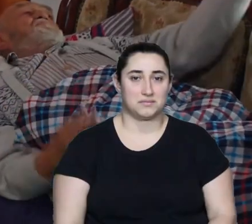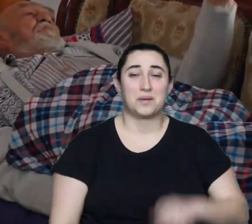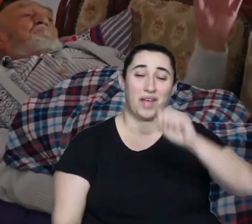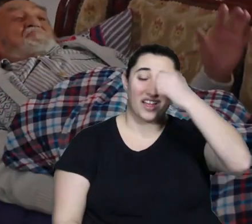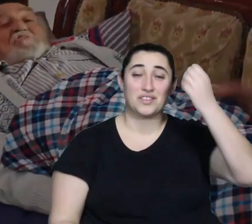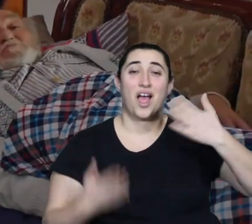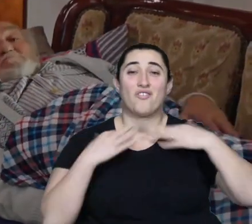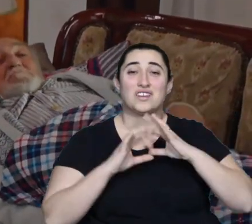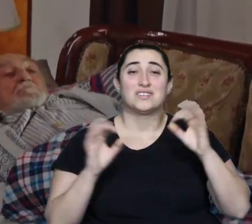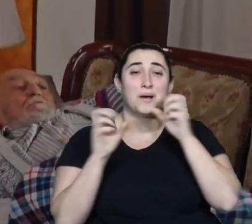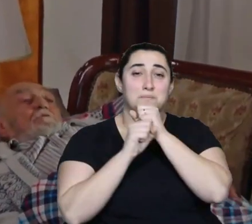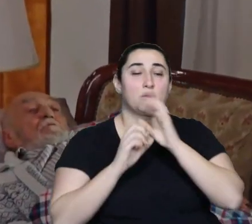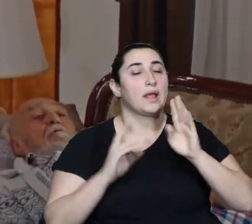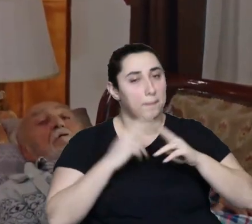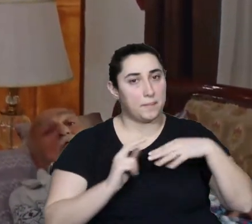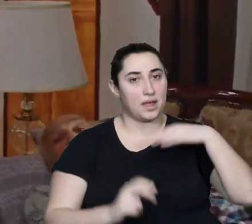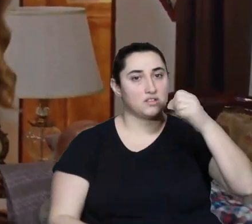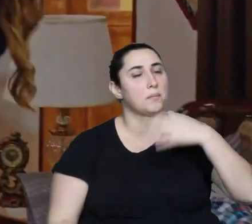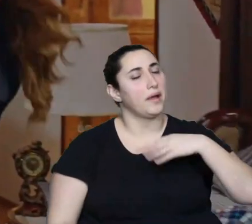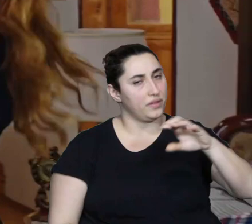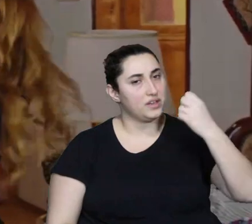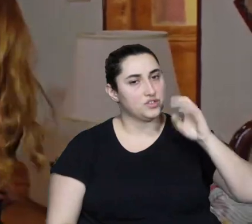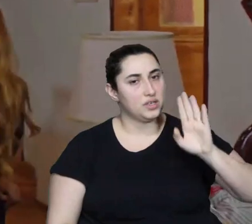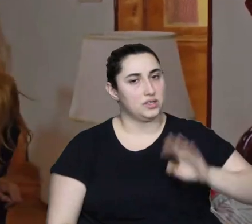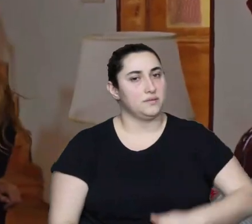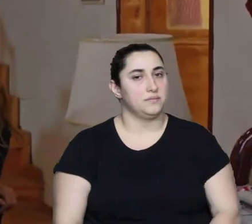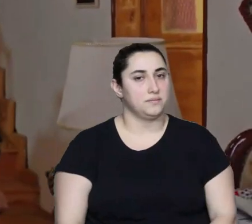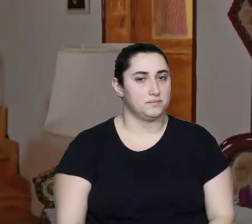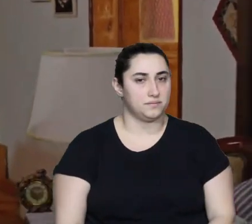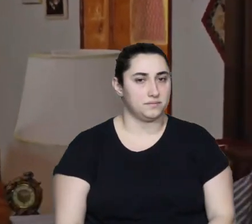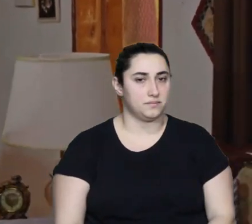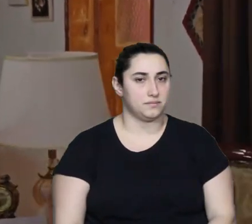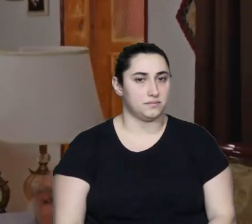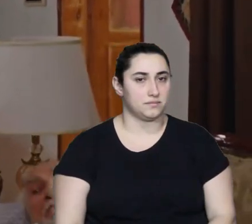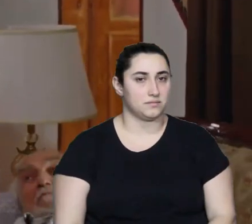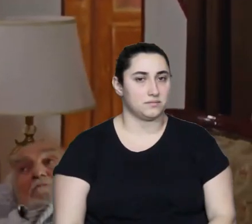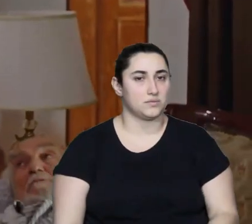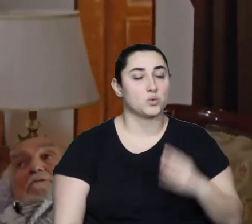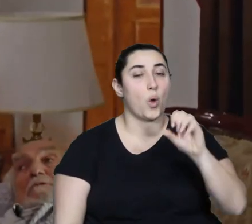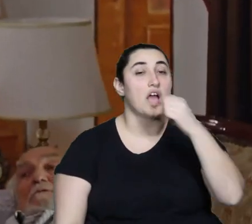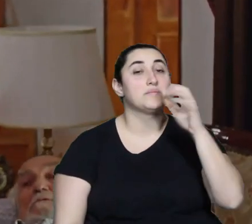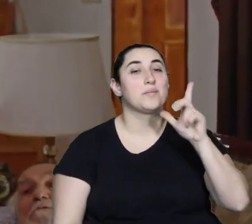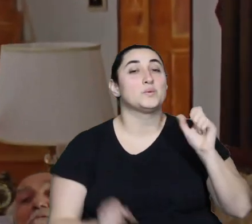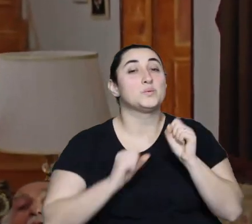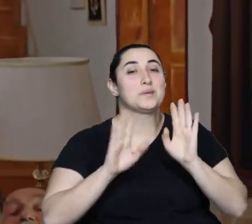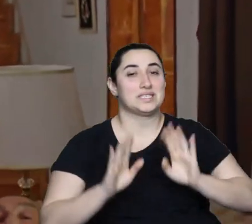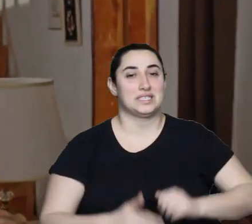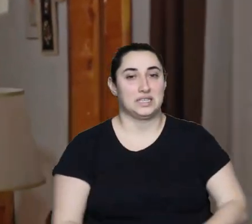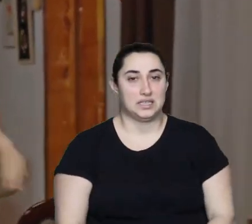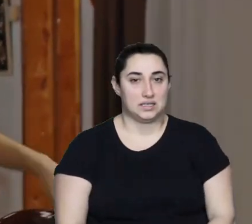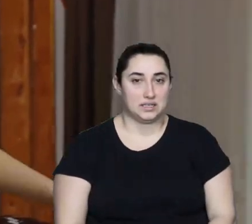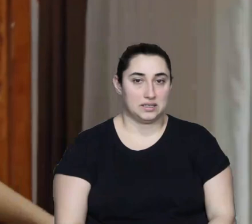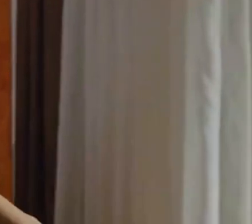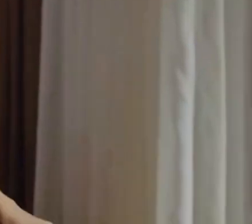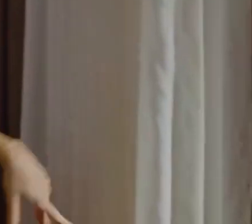Pencere açın, havasız kaldım. Hemen açarım. Ben açarım. Fazla açmamak lazım, üşütmesin.